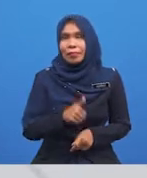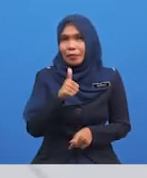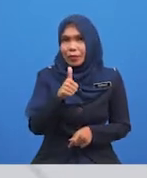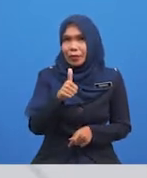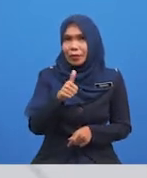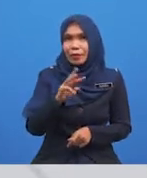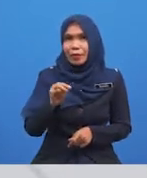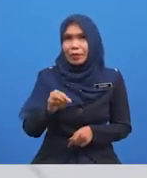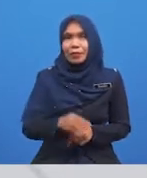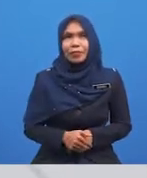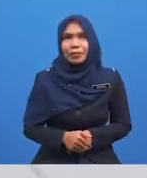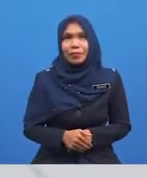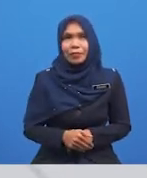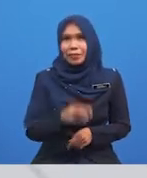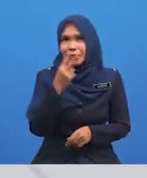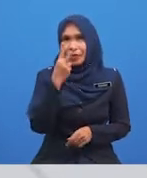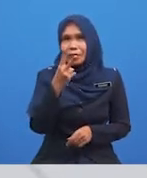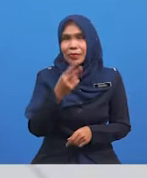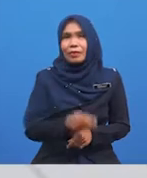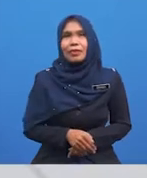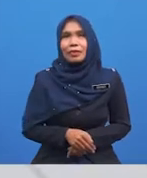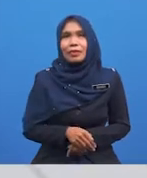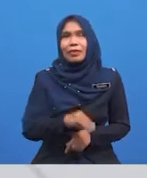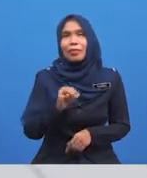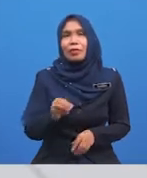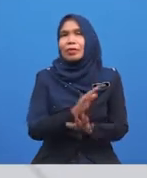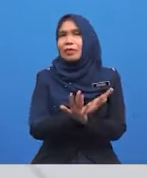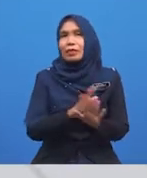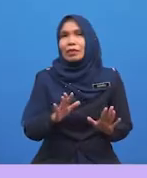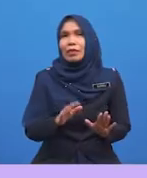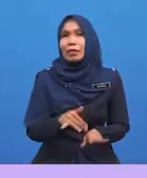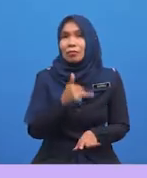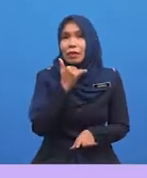Bagus murid-murid. Nampaknya murid-murid tidak tersilap dan